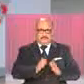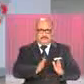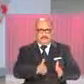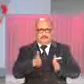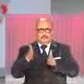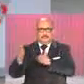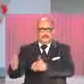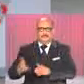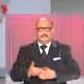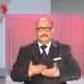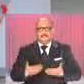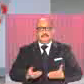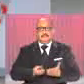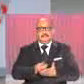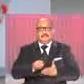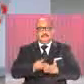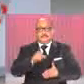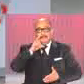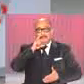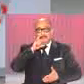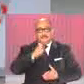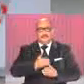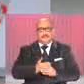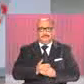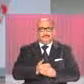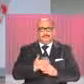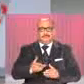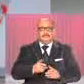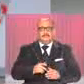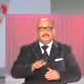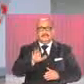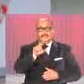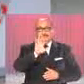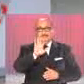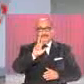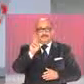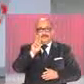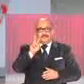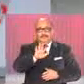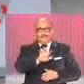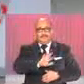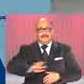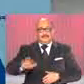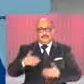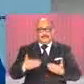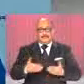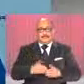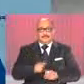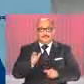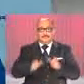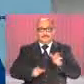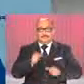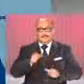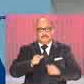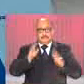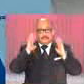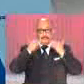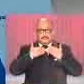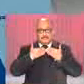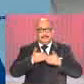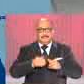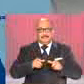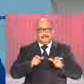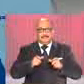الأخبار العربية والدولية نبدأها من منطقة الشرق الأوسط، فقد قالت مصادر فلسطينية ومصرية إن قوات حرس الحدود